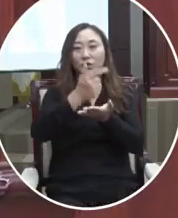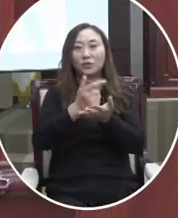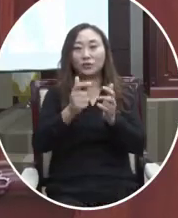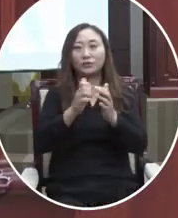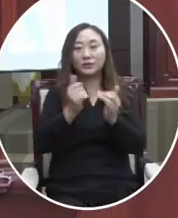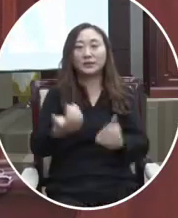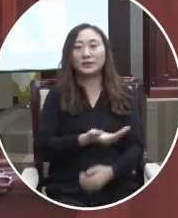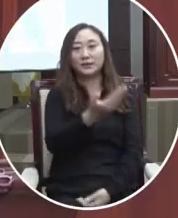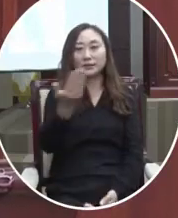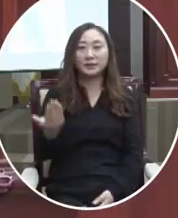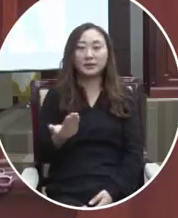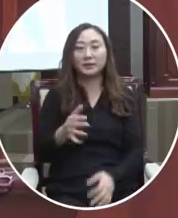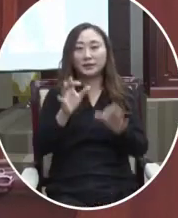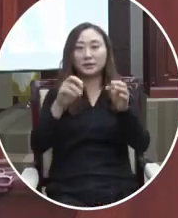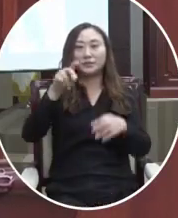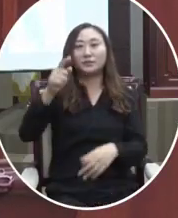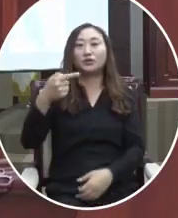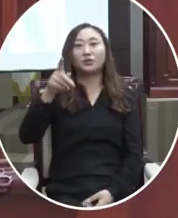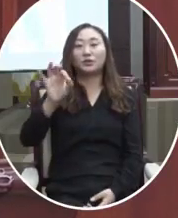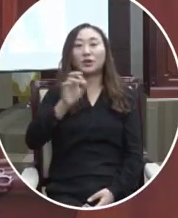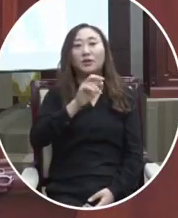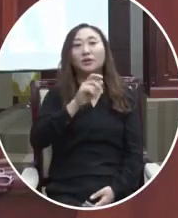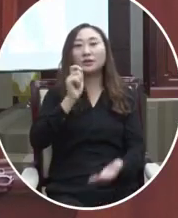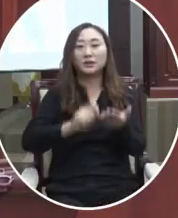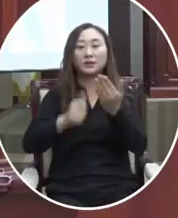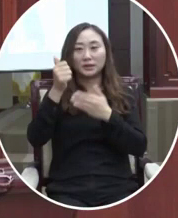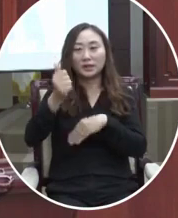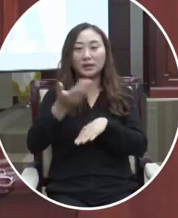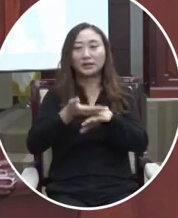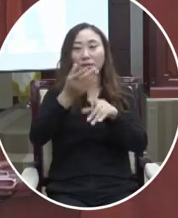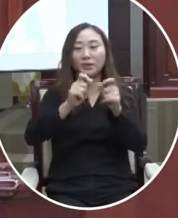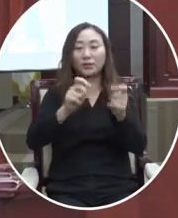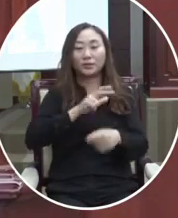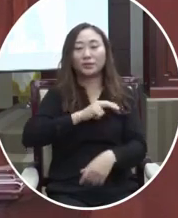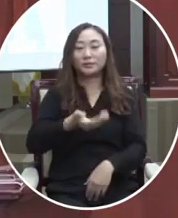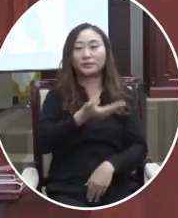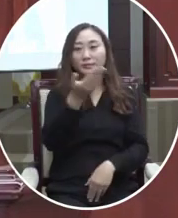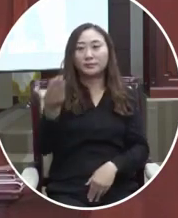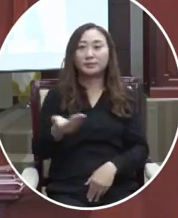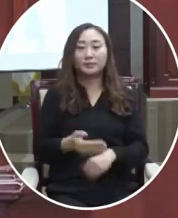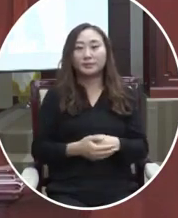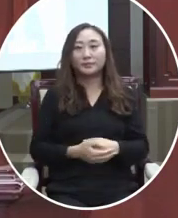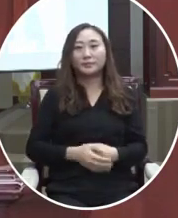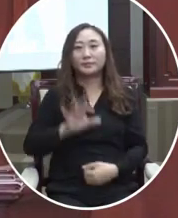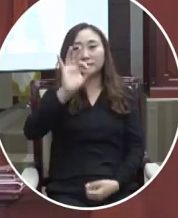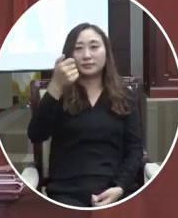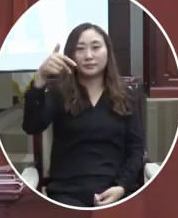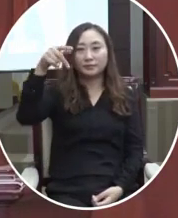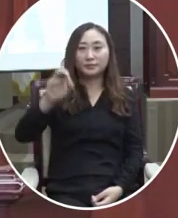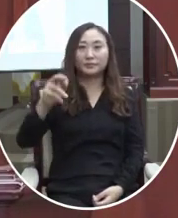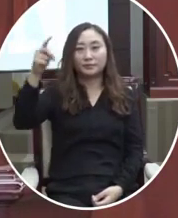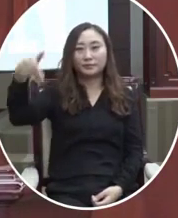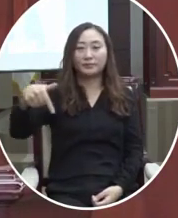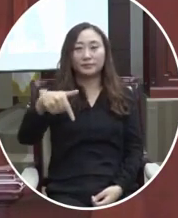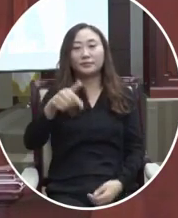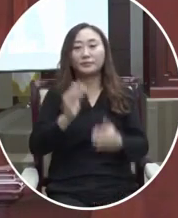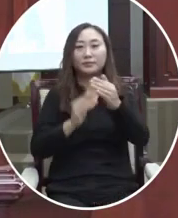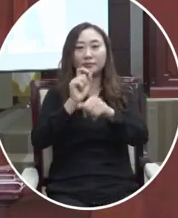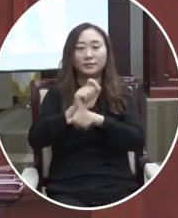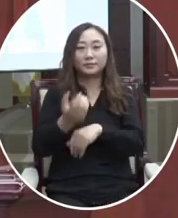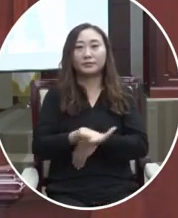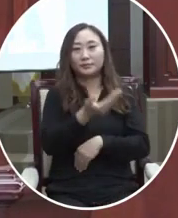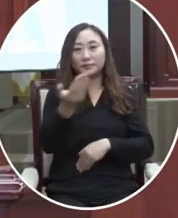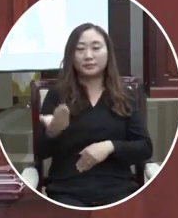존경하는 노원 구민 여러분, 김준성 의장님을 비롯한 선배 동료 의원 여러분, 오승로 구청장님과 관계